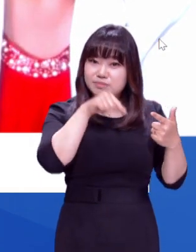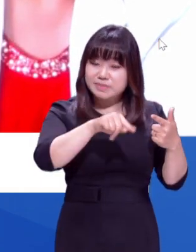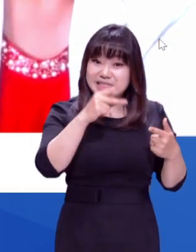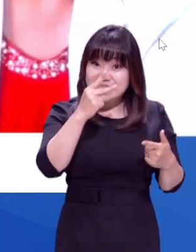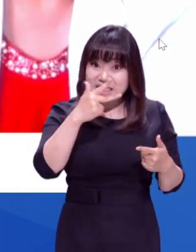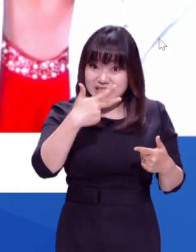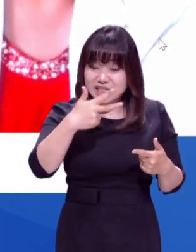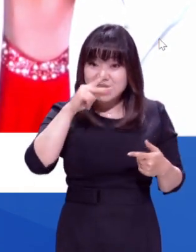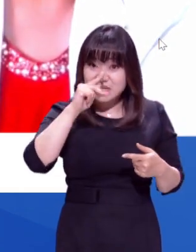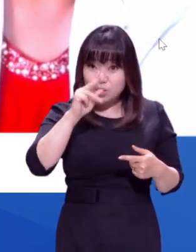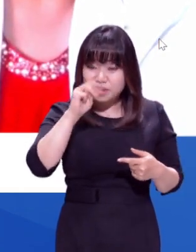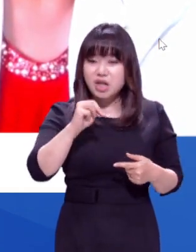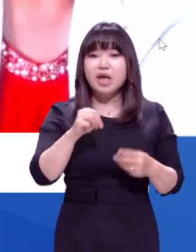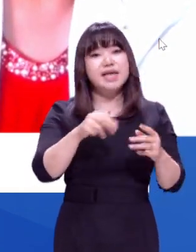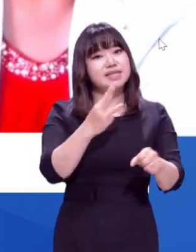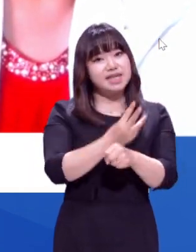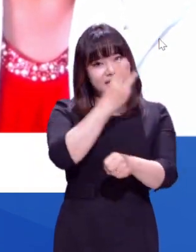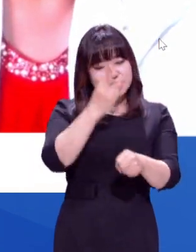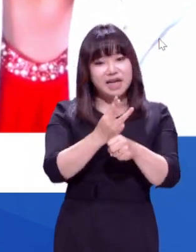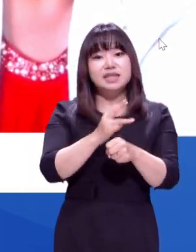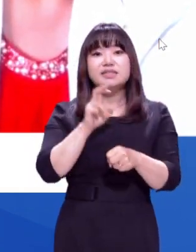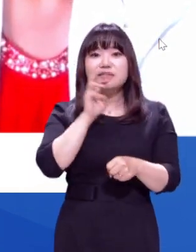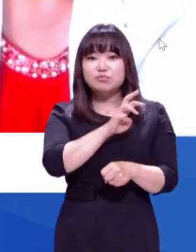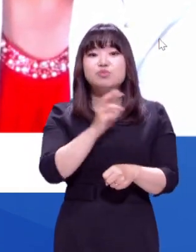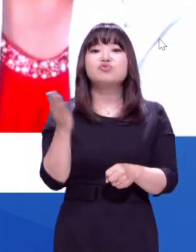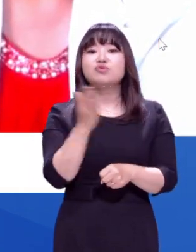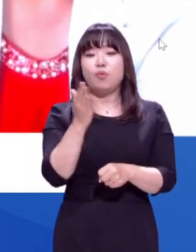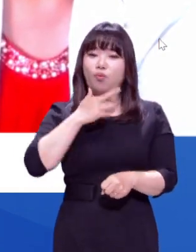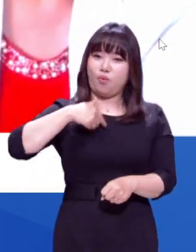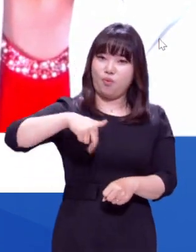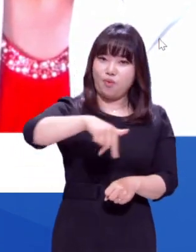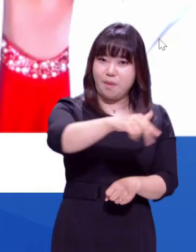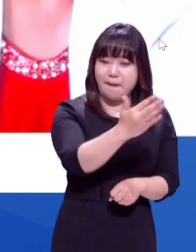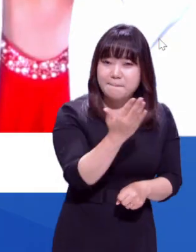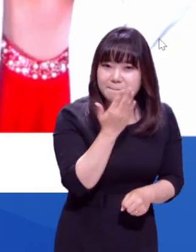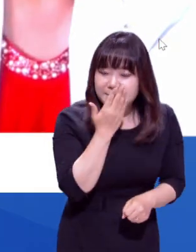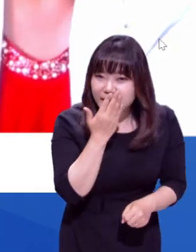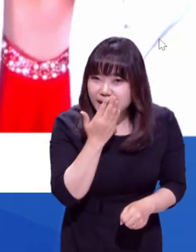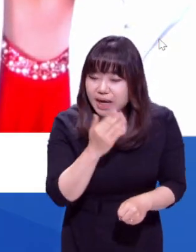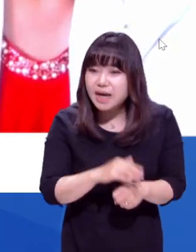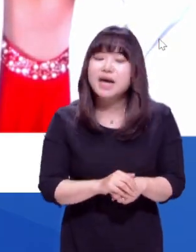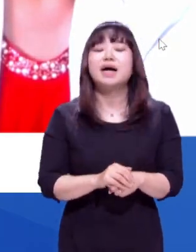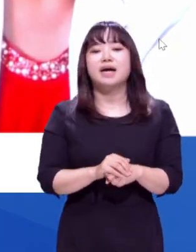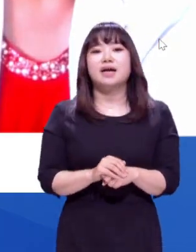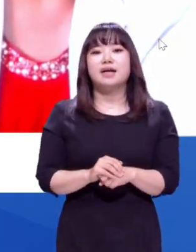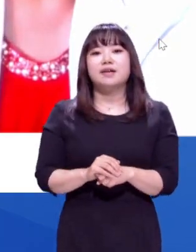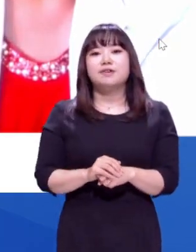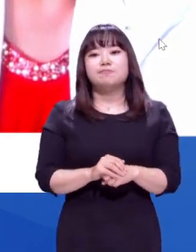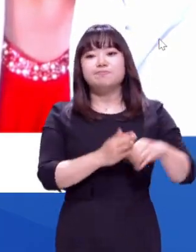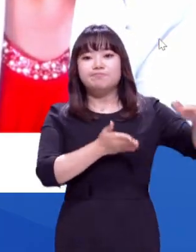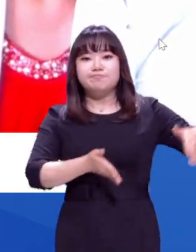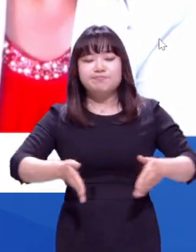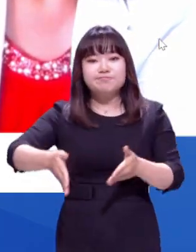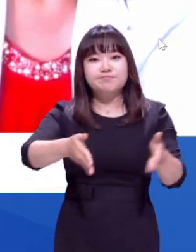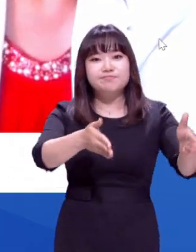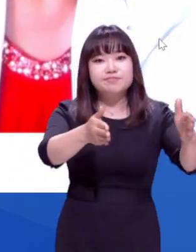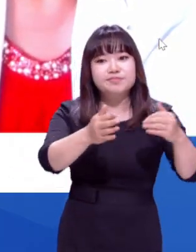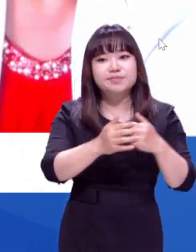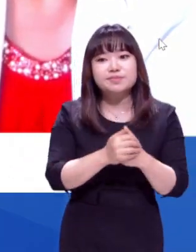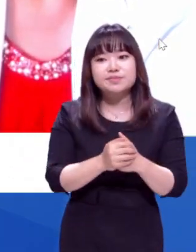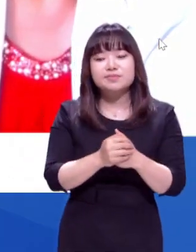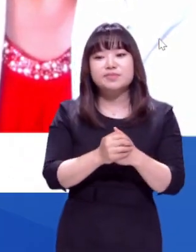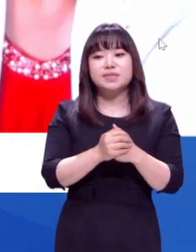6.8km, 약 3시간 30분이 소요됩니다. 우이령길은 하루 1,000명 탐방이 가능한데요.